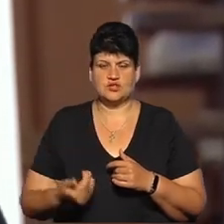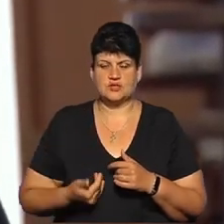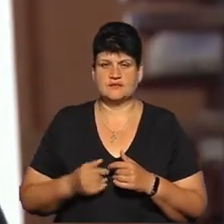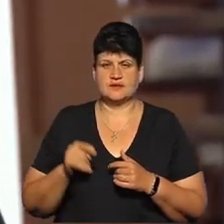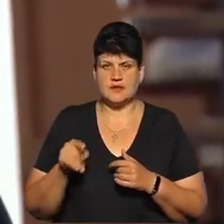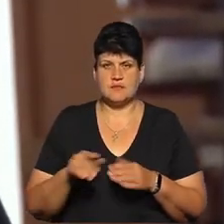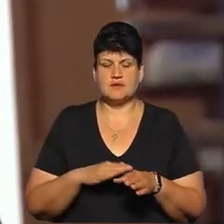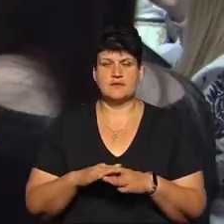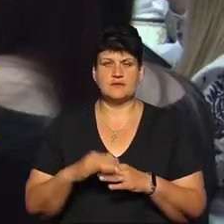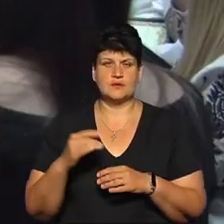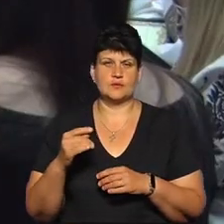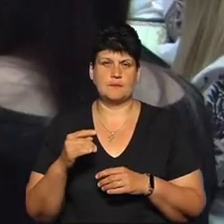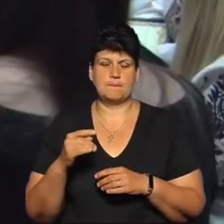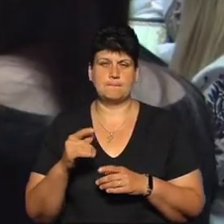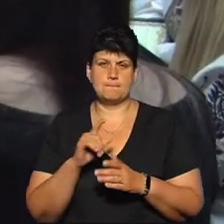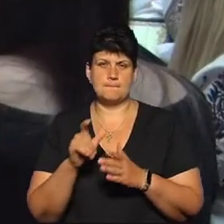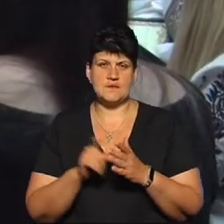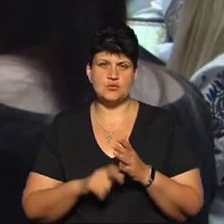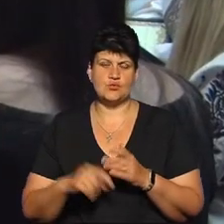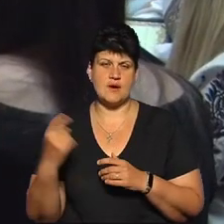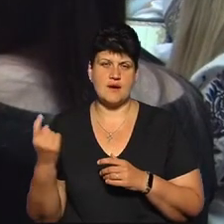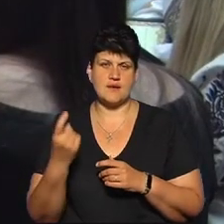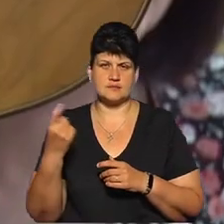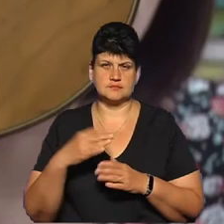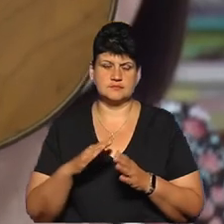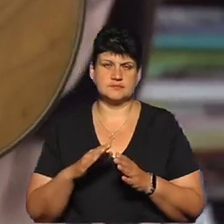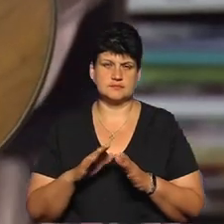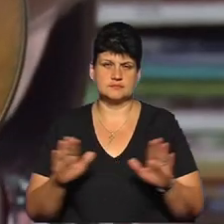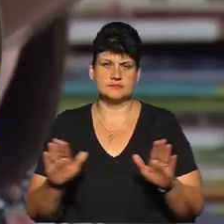бард Ігор Березюк. Лілія Лобур, Оксана